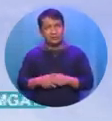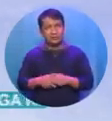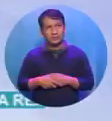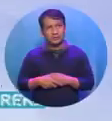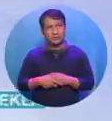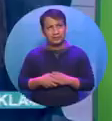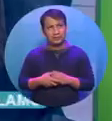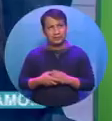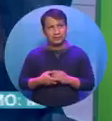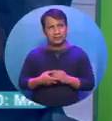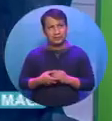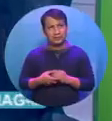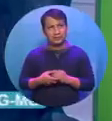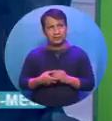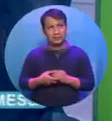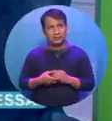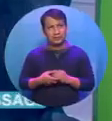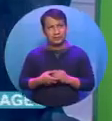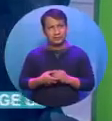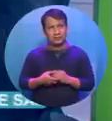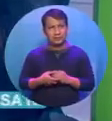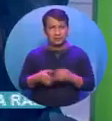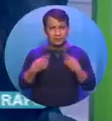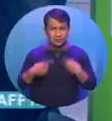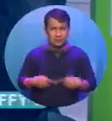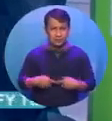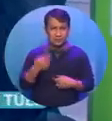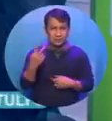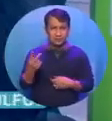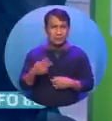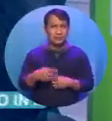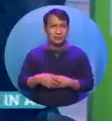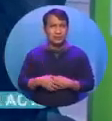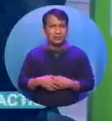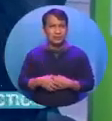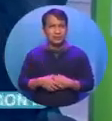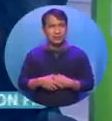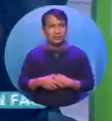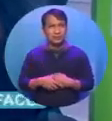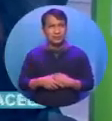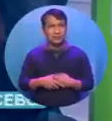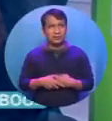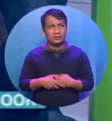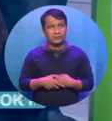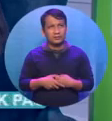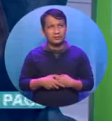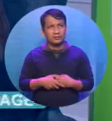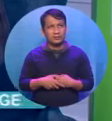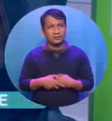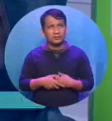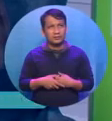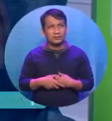Anong kulay? Po? Anong damit ng dalawang katabi ko? Anong kulay ng damit nila?